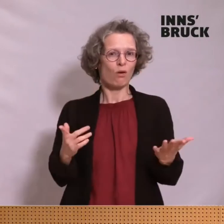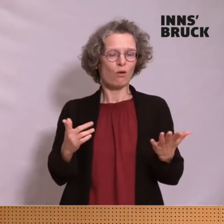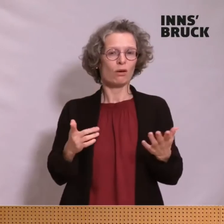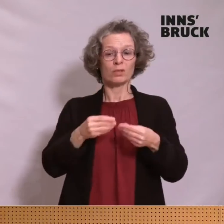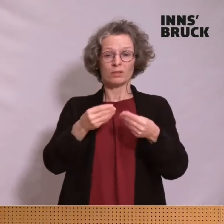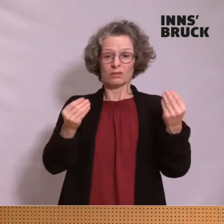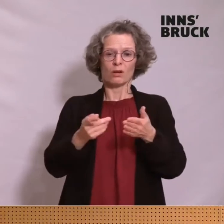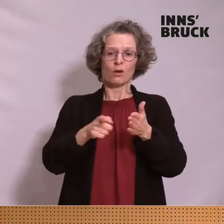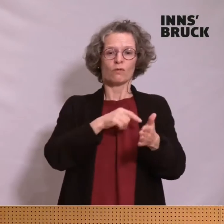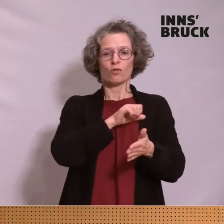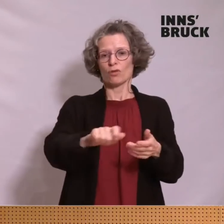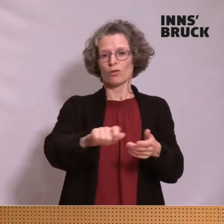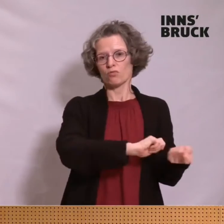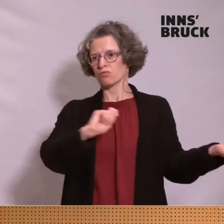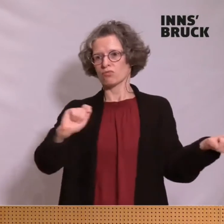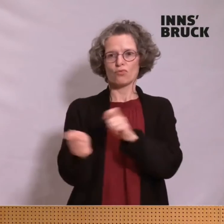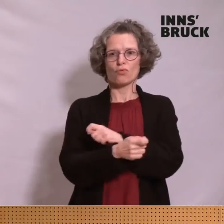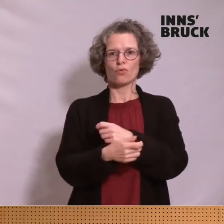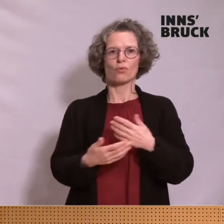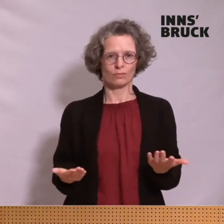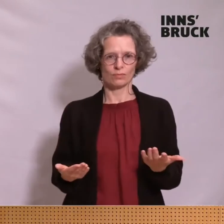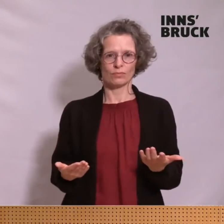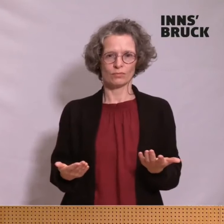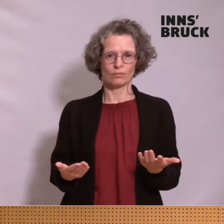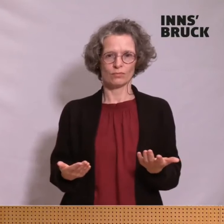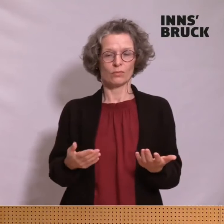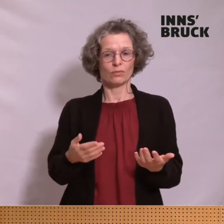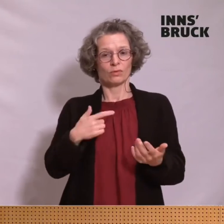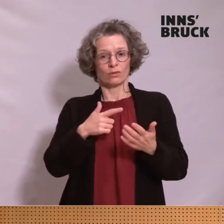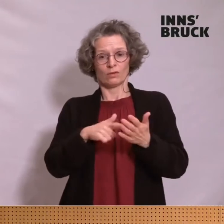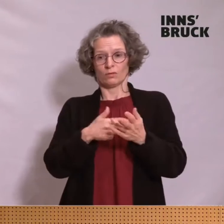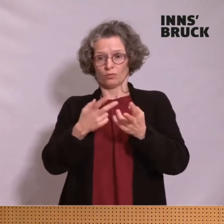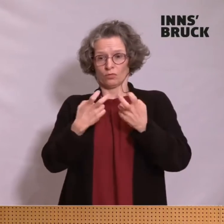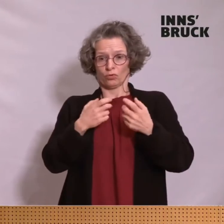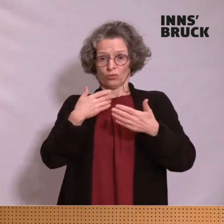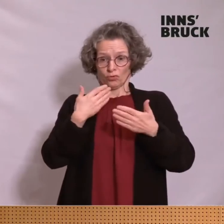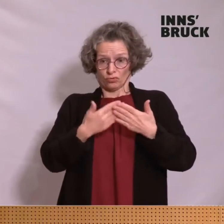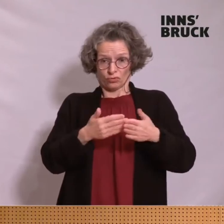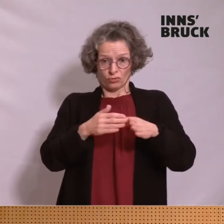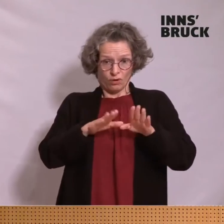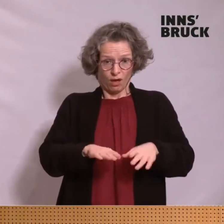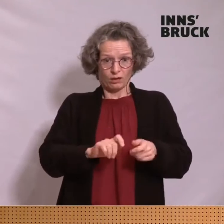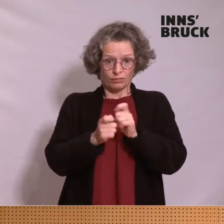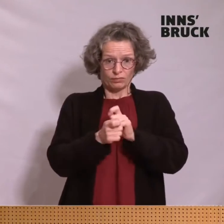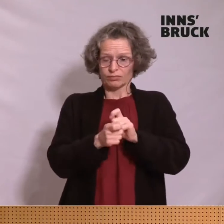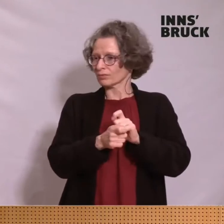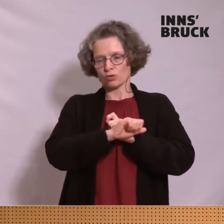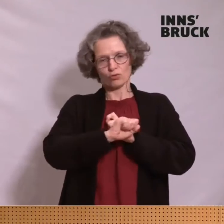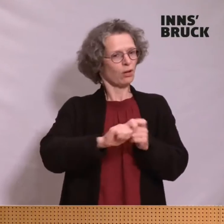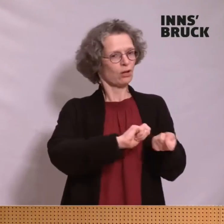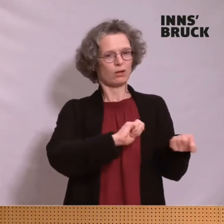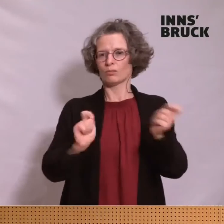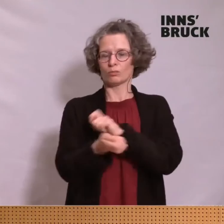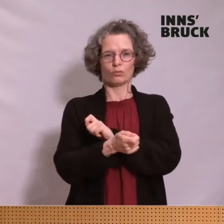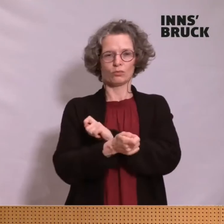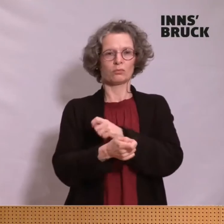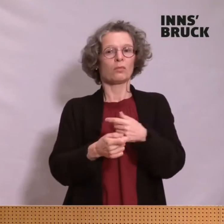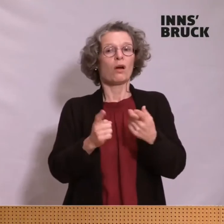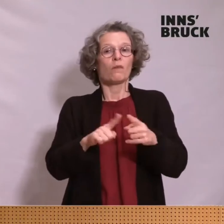schneller, als man denkt oder man sich das wünscht. Und wenn es für einen selbst vielleicht gar nicht zuvorrangig erscheint,